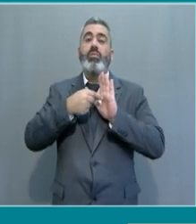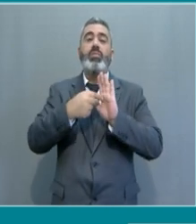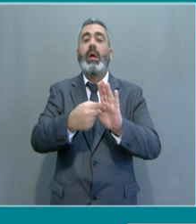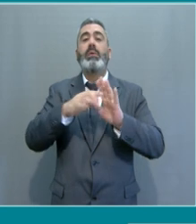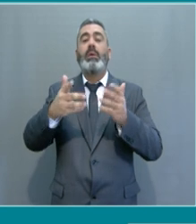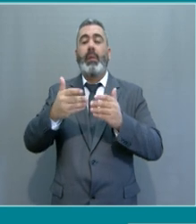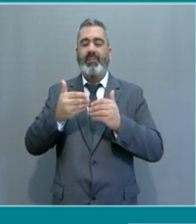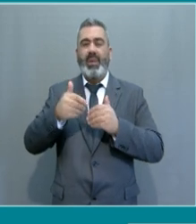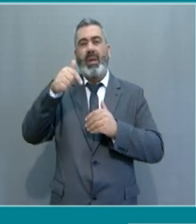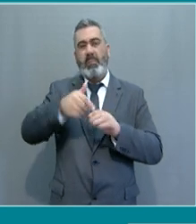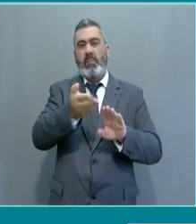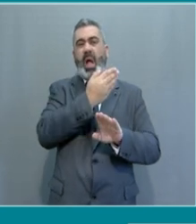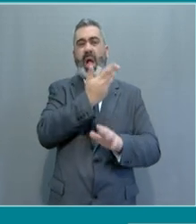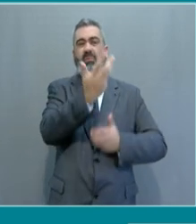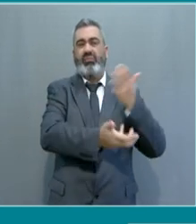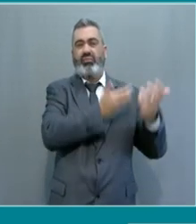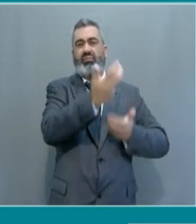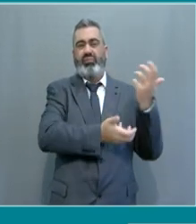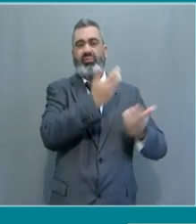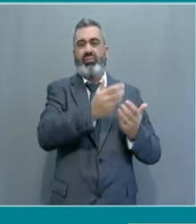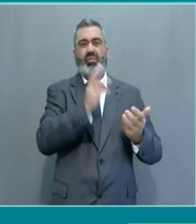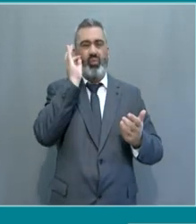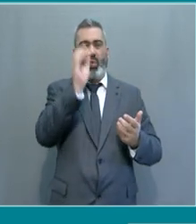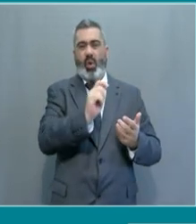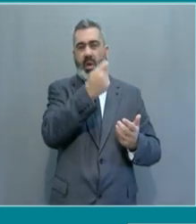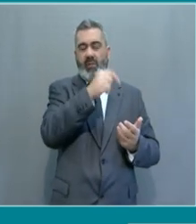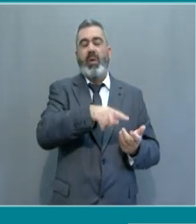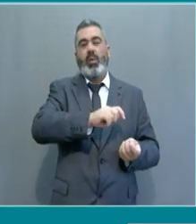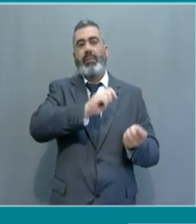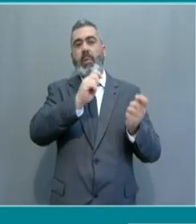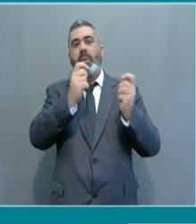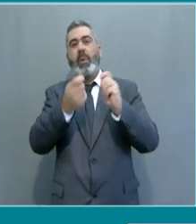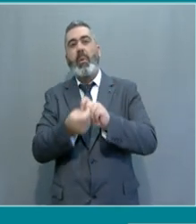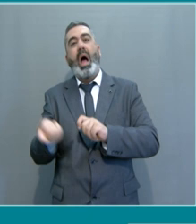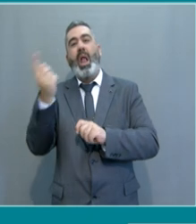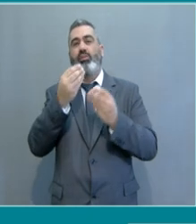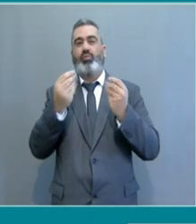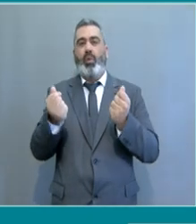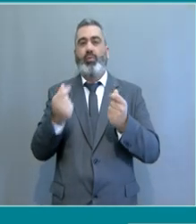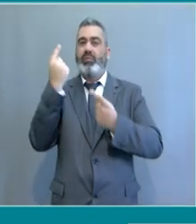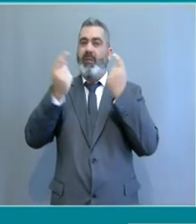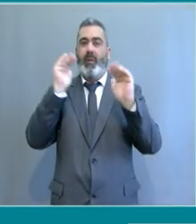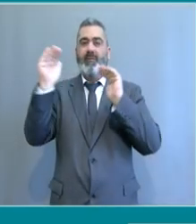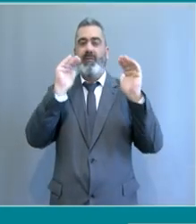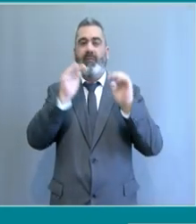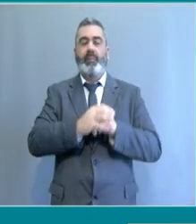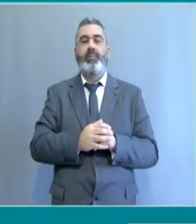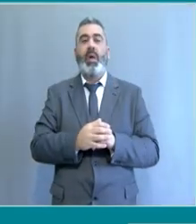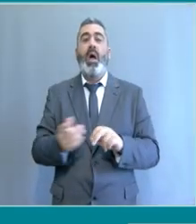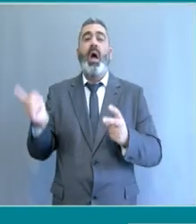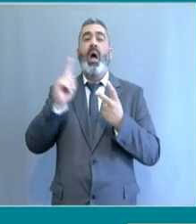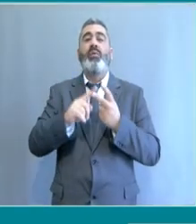στη μεταλιγνητική εποχή της περιφέρειας Δυτικής Μακεδονίας. Κοινωνική συνεισφορά, θα αναφέρω